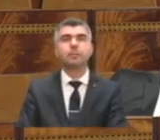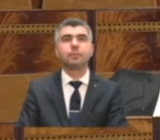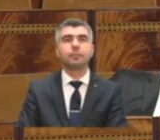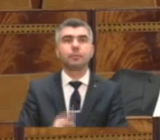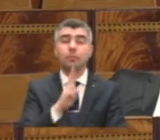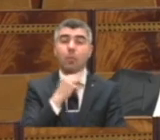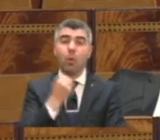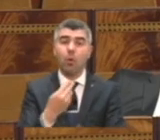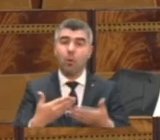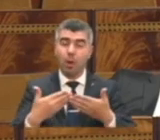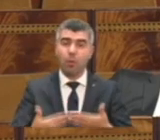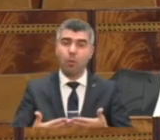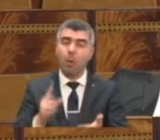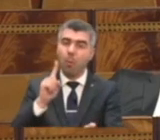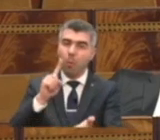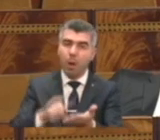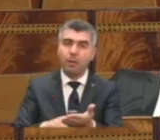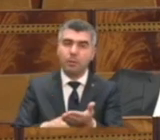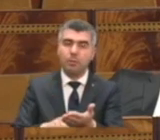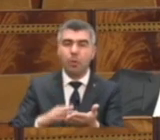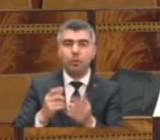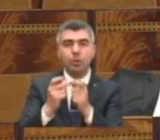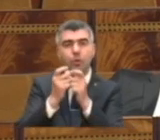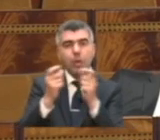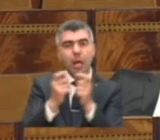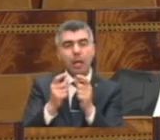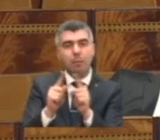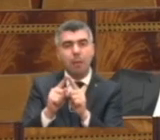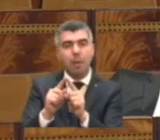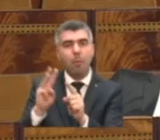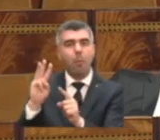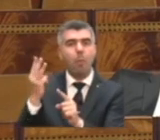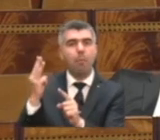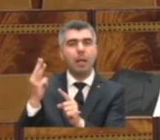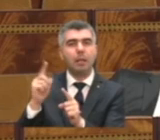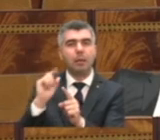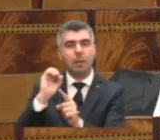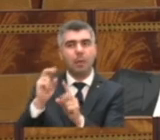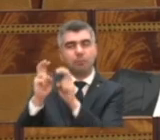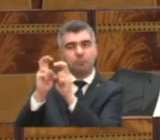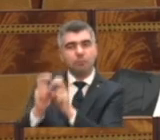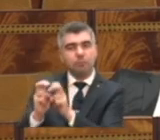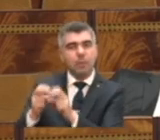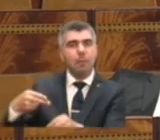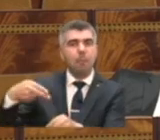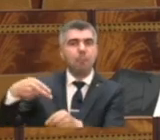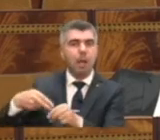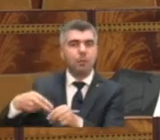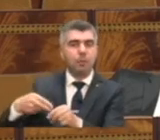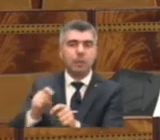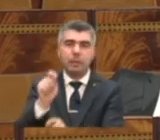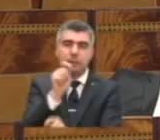الحكومة اليوم واجب عليها ترد الاعتبار لشركات لسامير باش يستفد المواطن المغربي من تخفيض أسعار المحروقات، وما